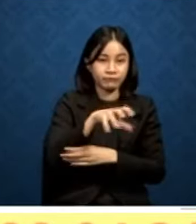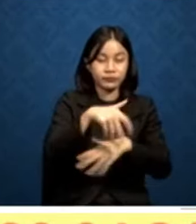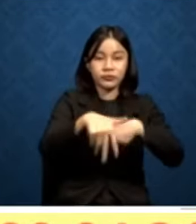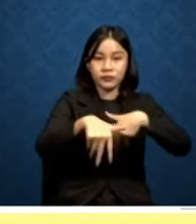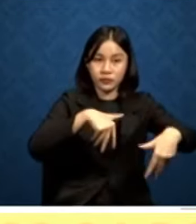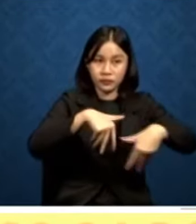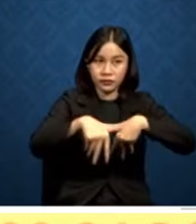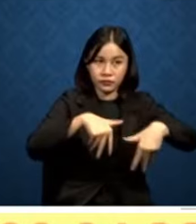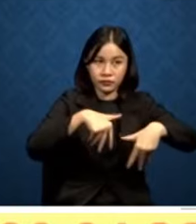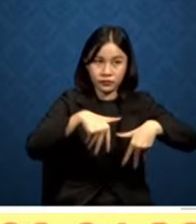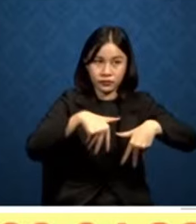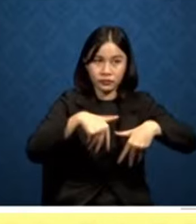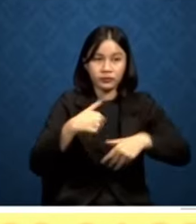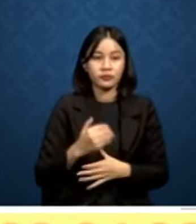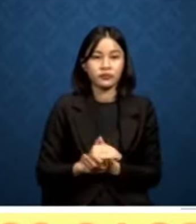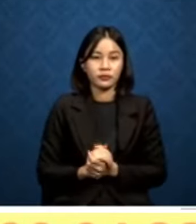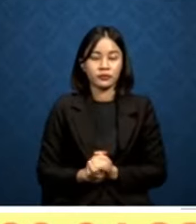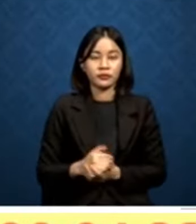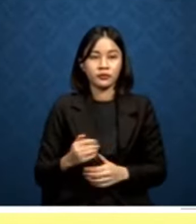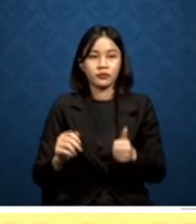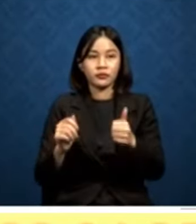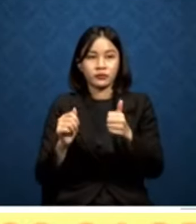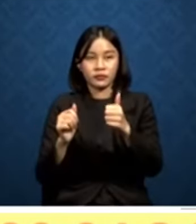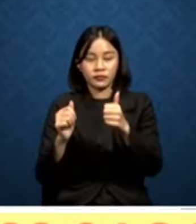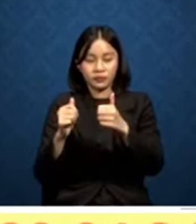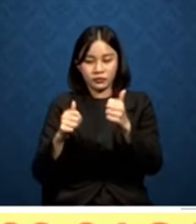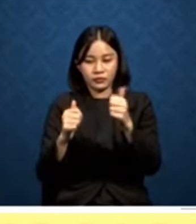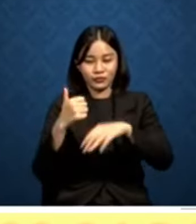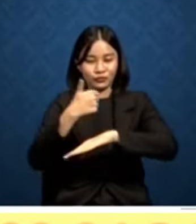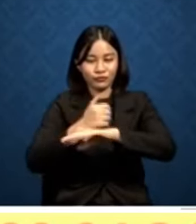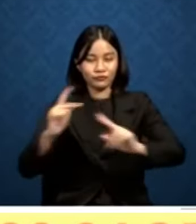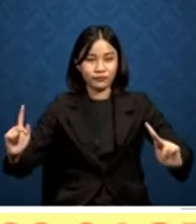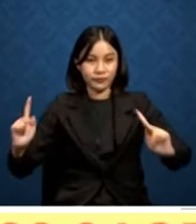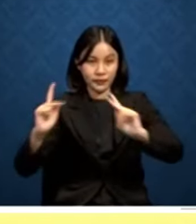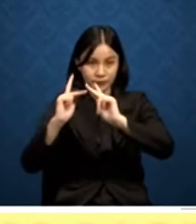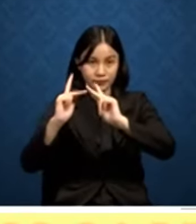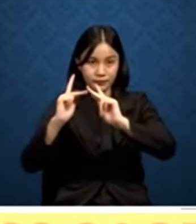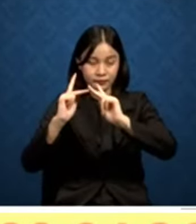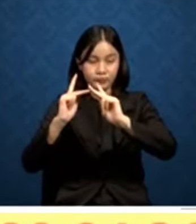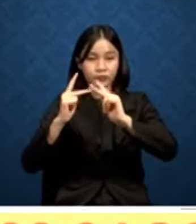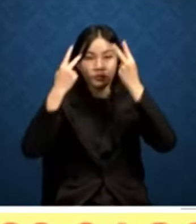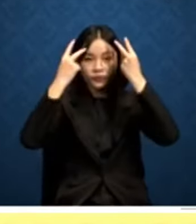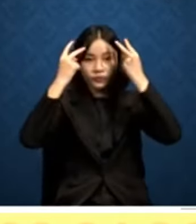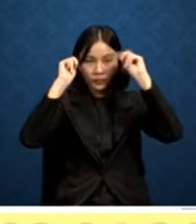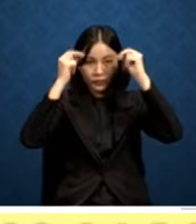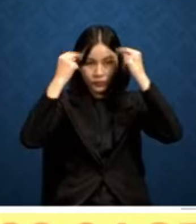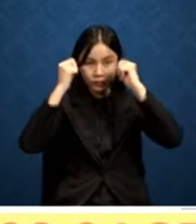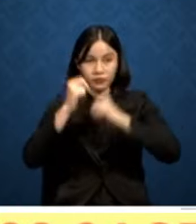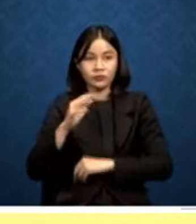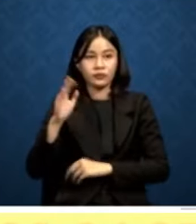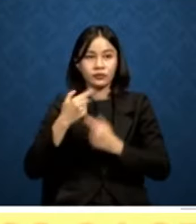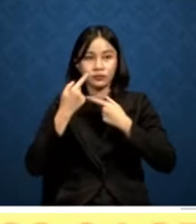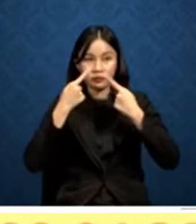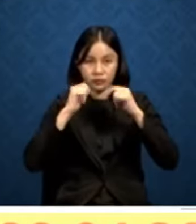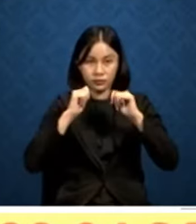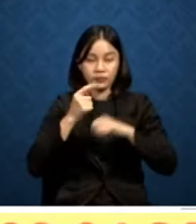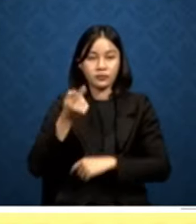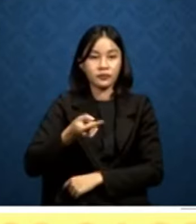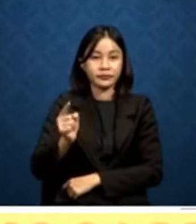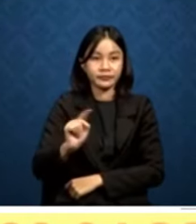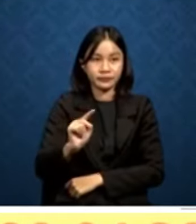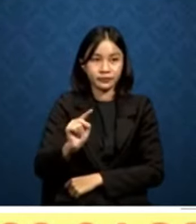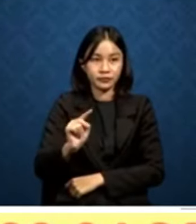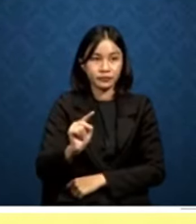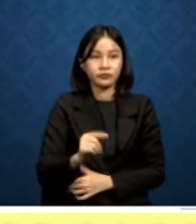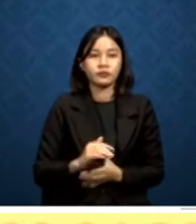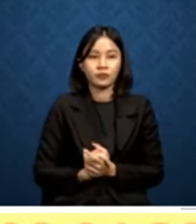ึงได้ให้ท่านรัฐมันตีสำนักนายก ช.พ.สิทุภัยมาตอบคำถามนี้ซึจจแล้ว Herr